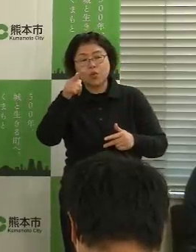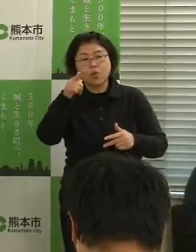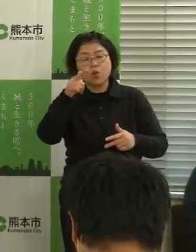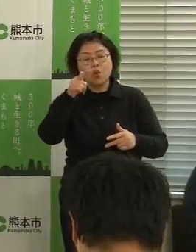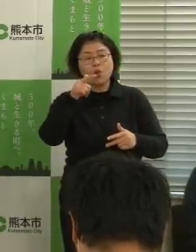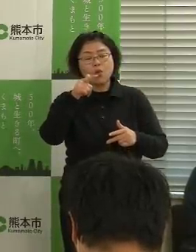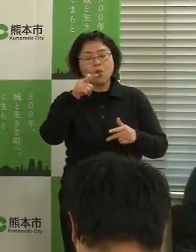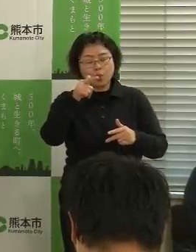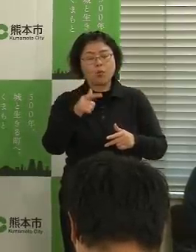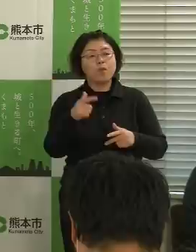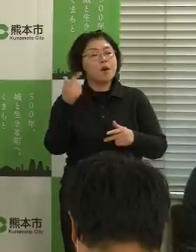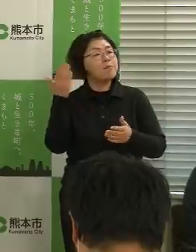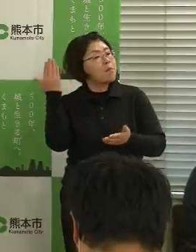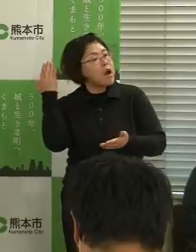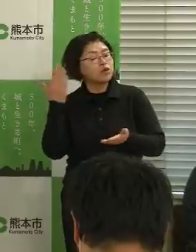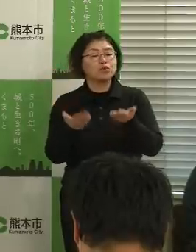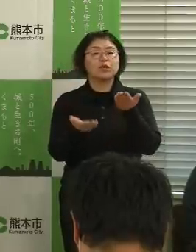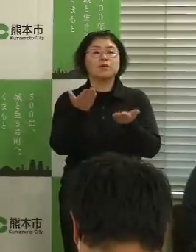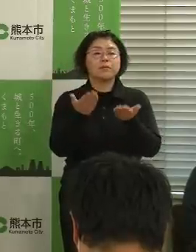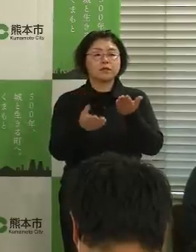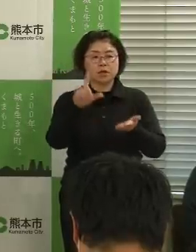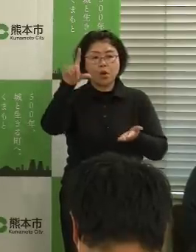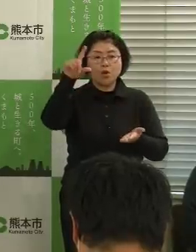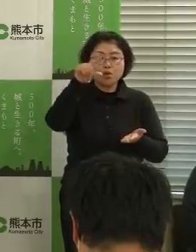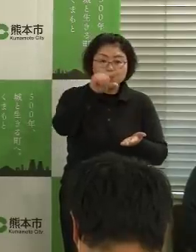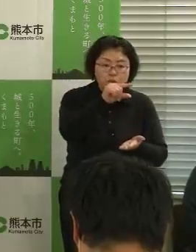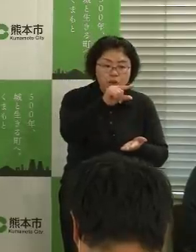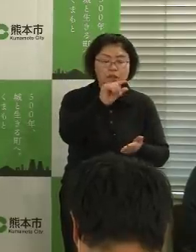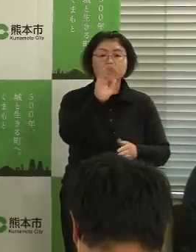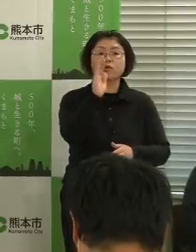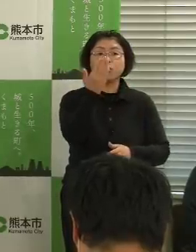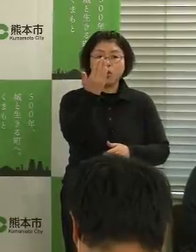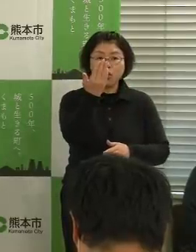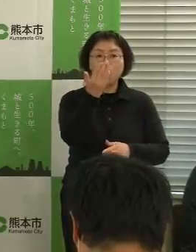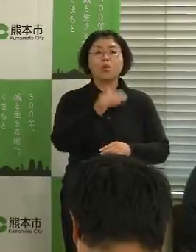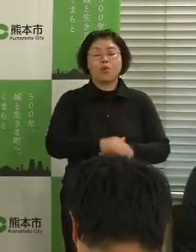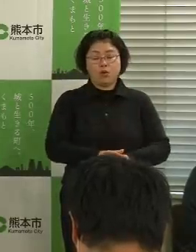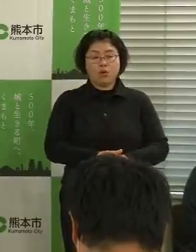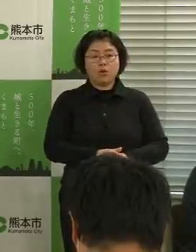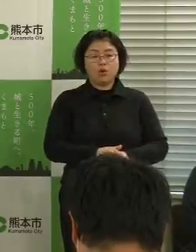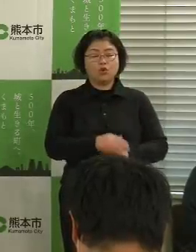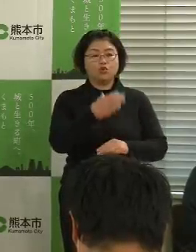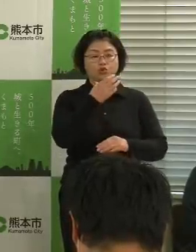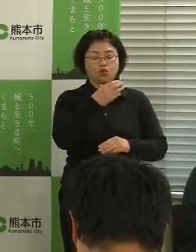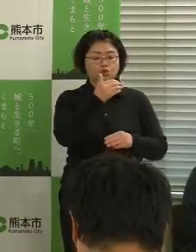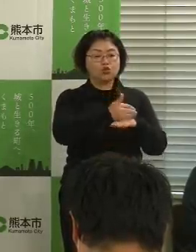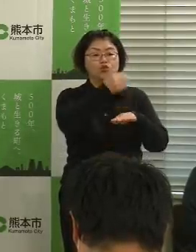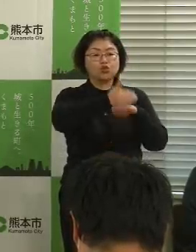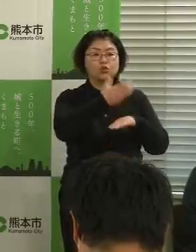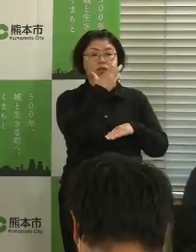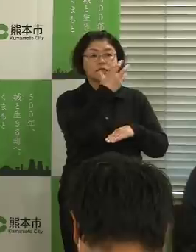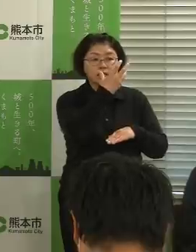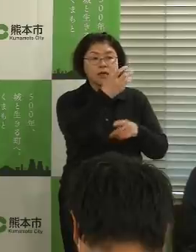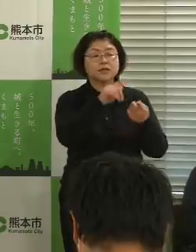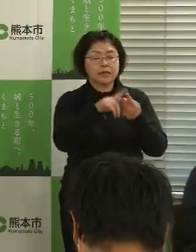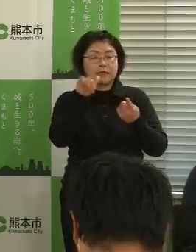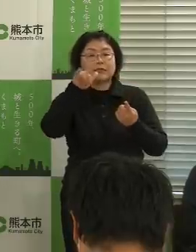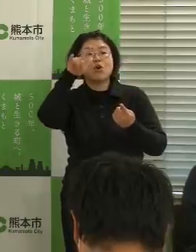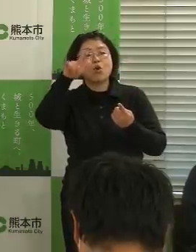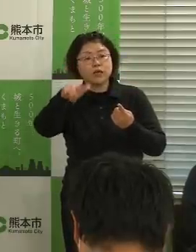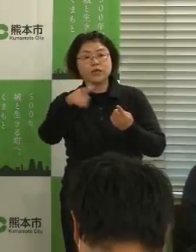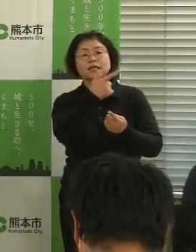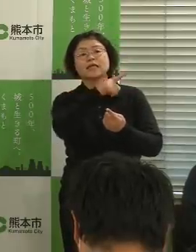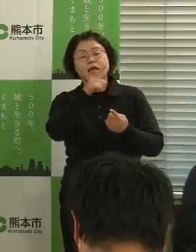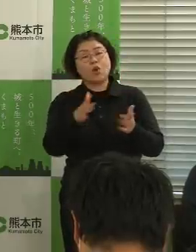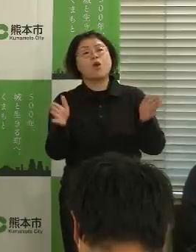平年に比べまして大幅に落ち込んでおりますものの、それでも九州新幹線、航空機等を合